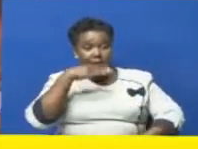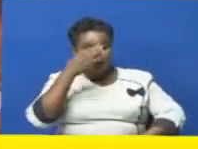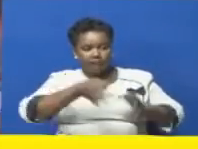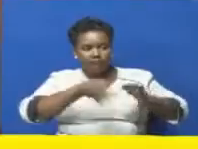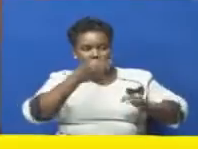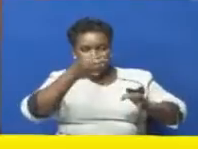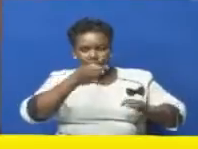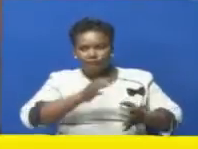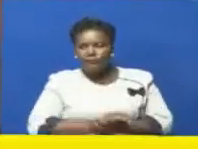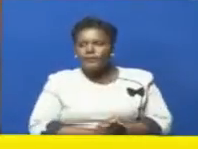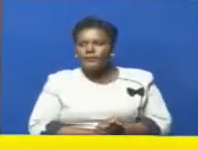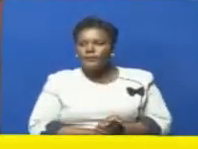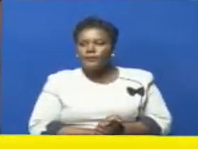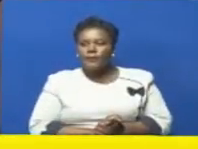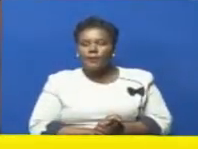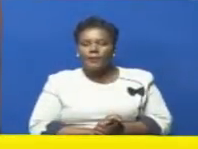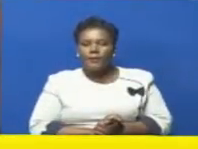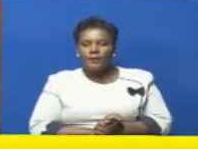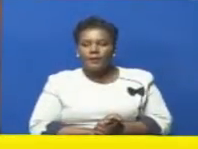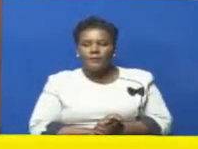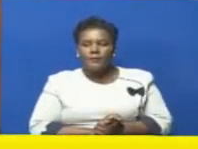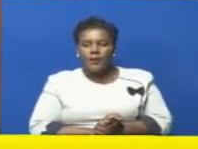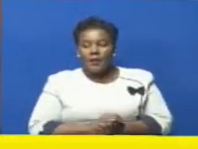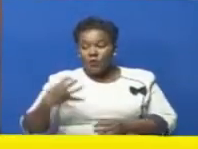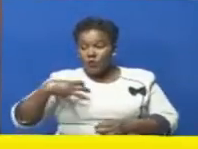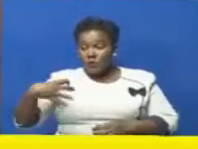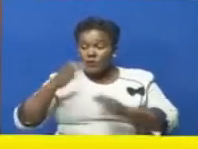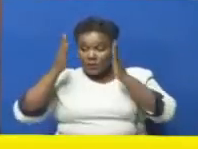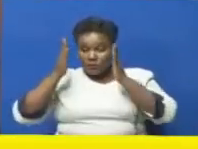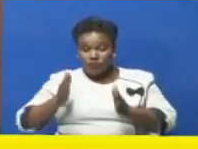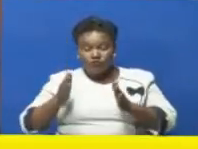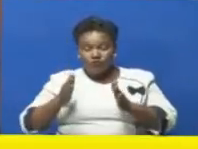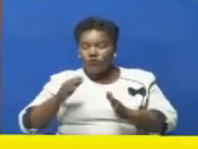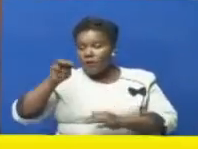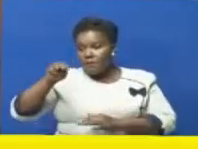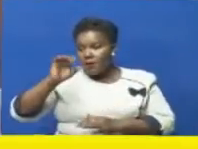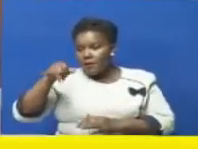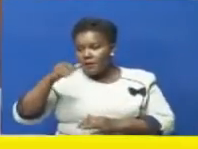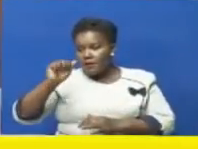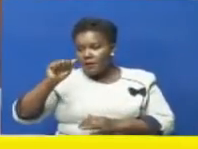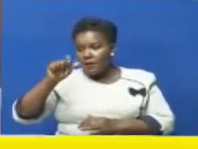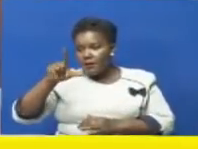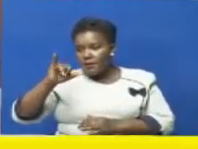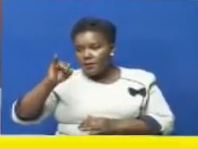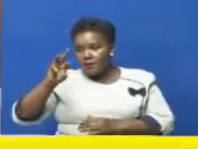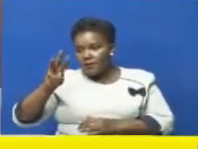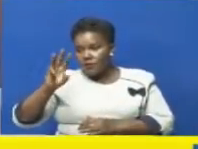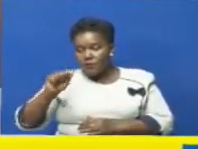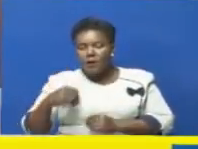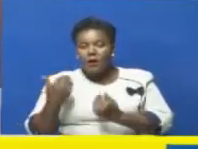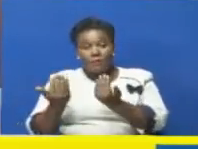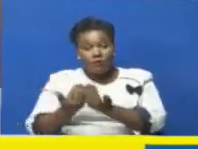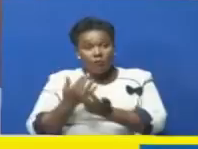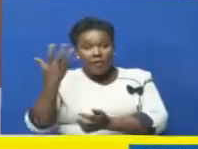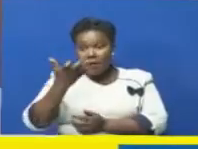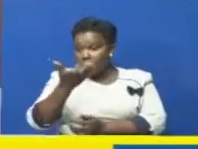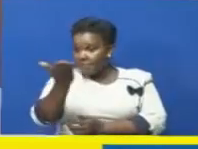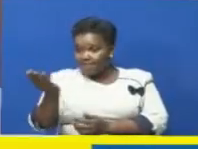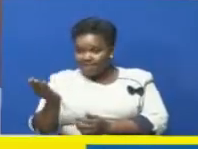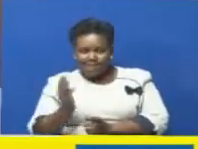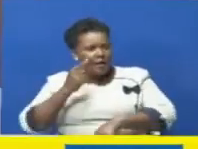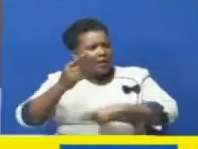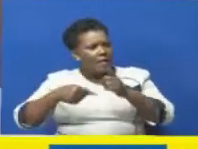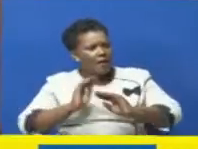tuliyokuandalia. Waziri Mkuu Kassim Majaliwa ametoa rai kwa jamii kuendelea kuwafundisha vijana na watoto